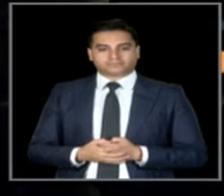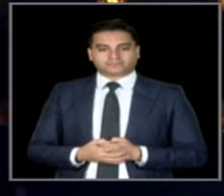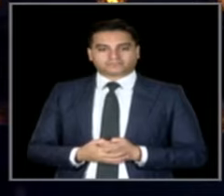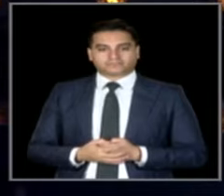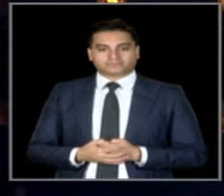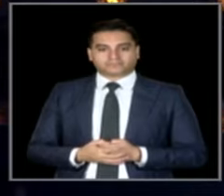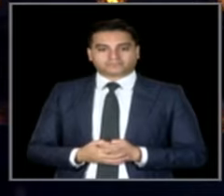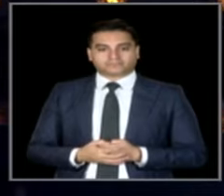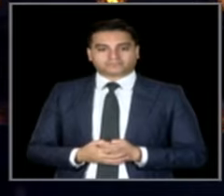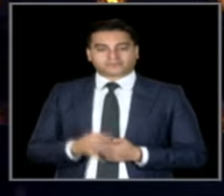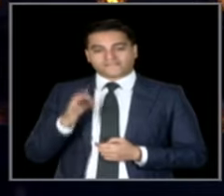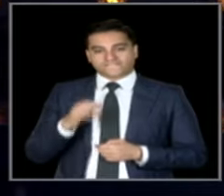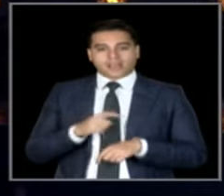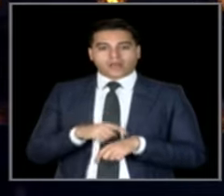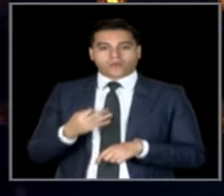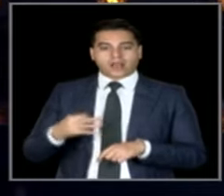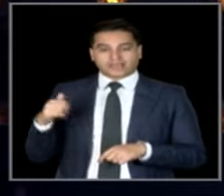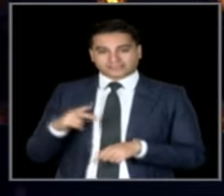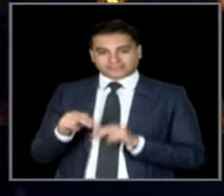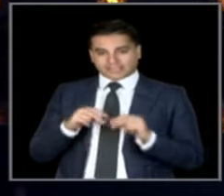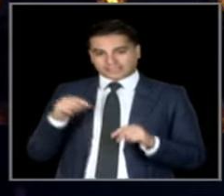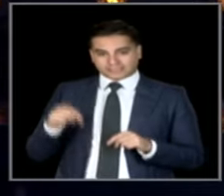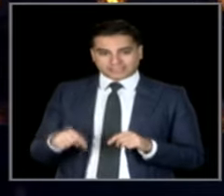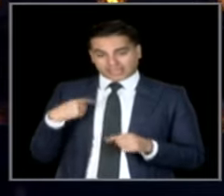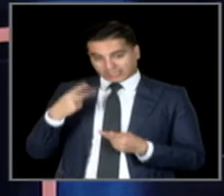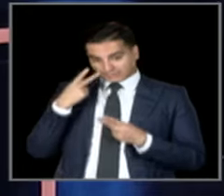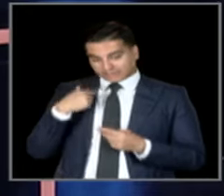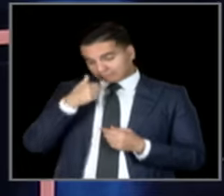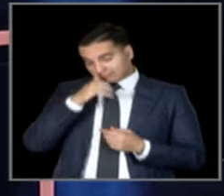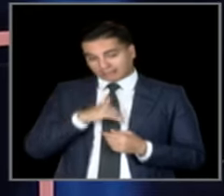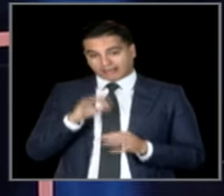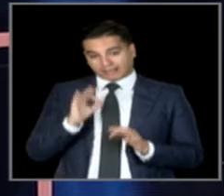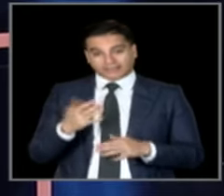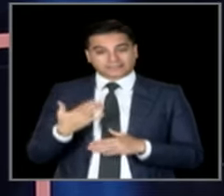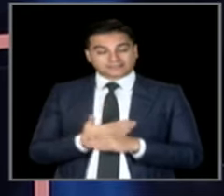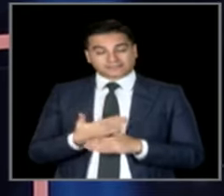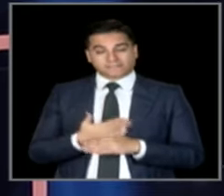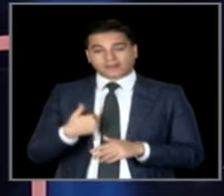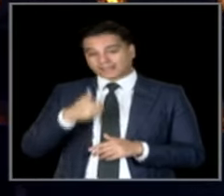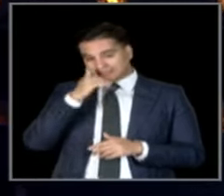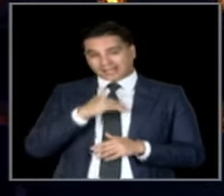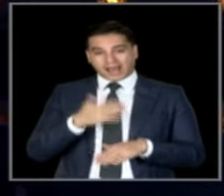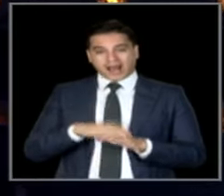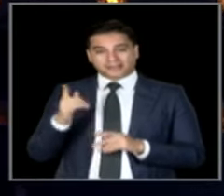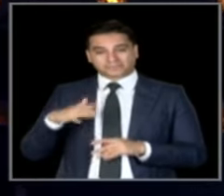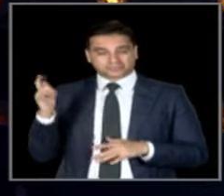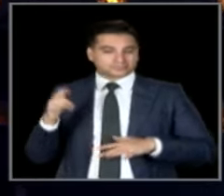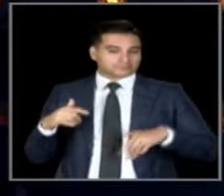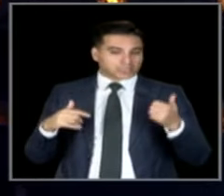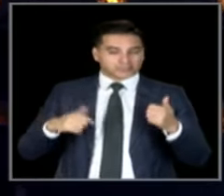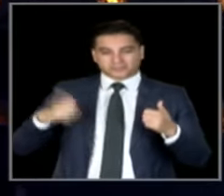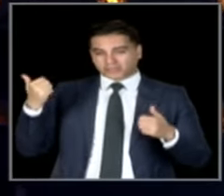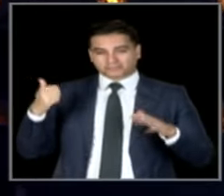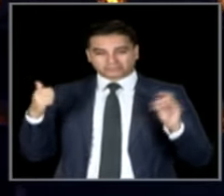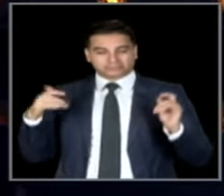بجد في اوقات زي دي بقى فيها زعلان جدا مش زعلان عشان جمعه القاهره كسب